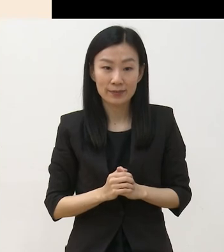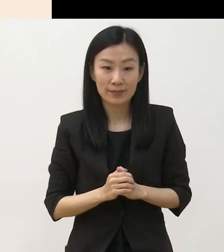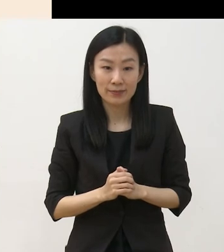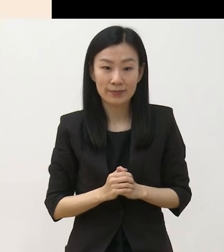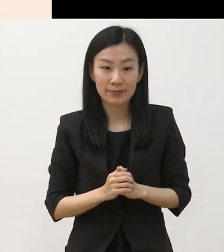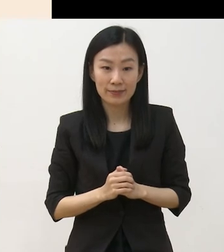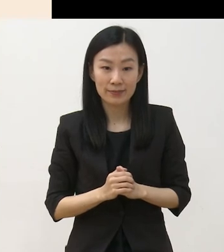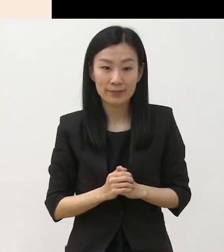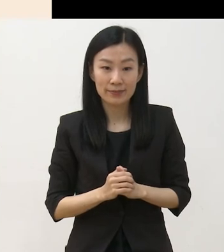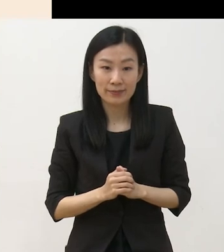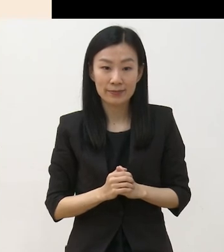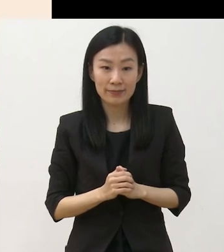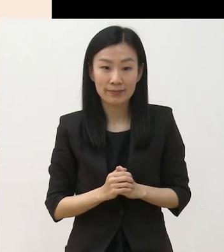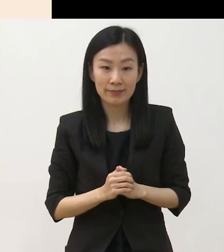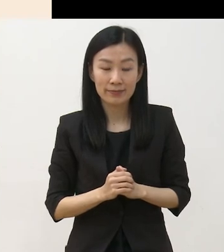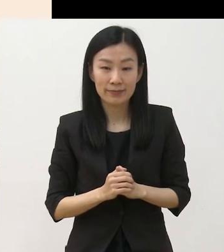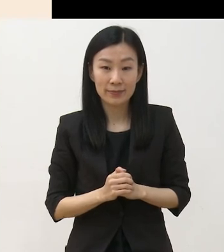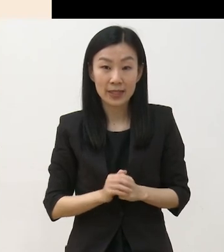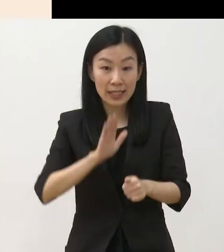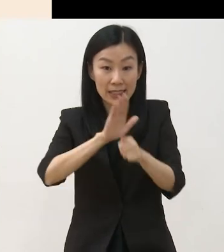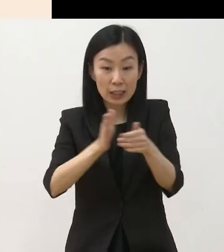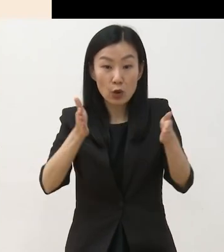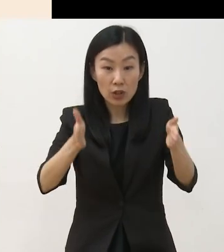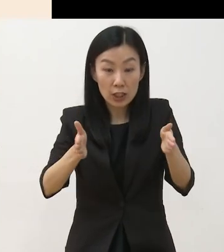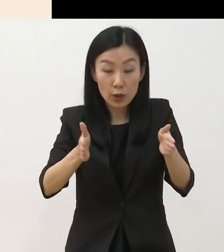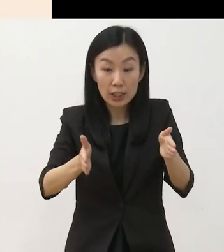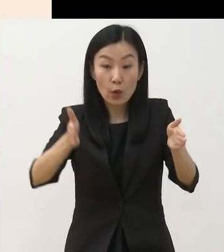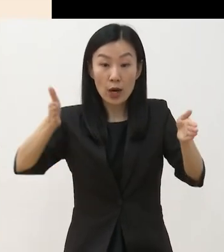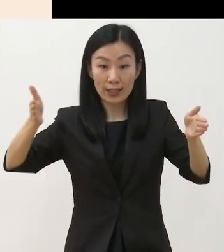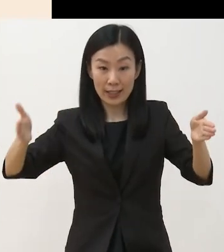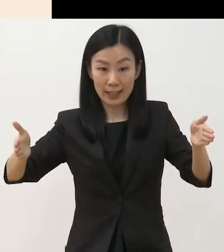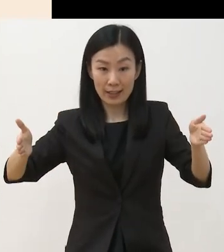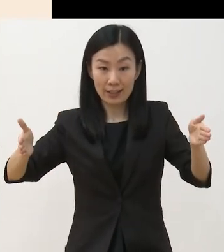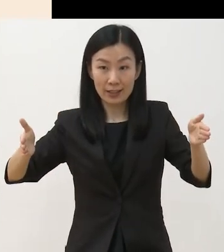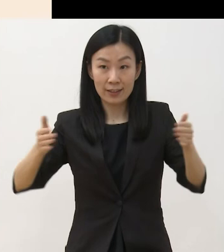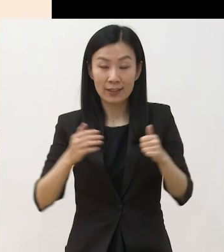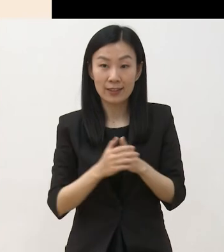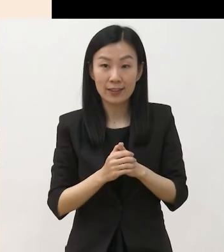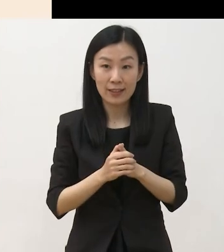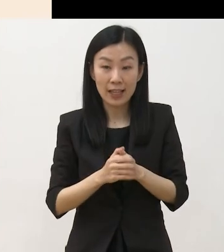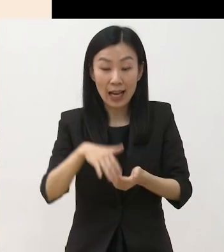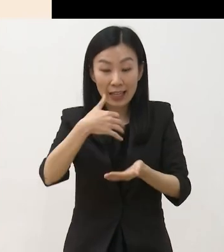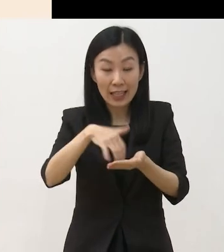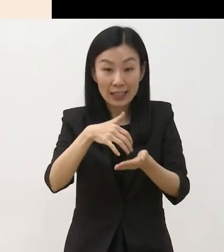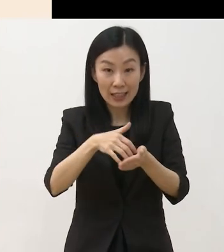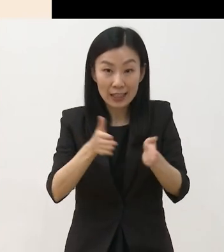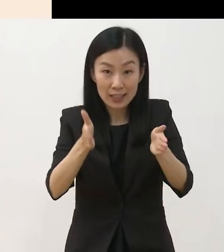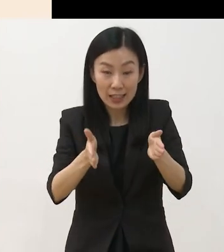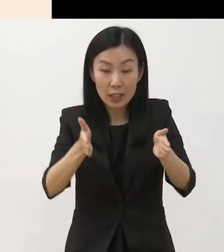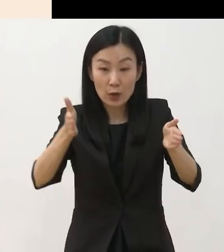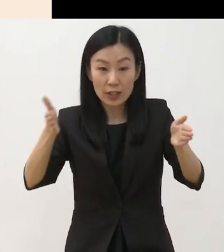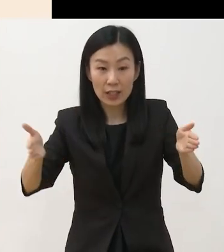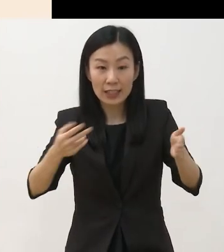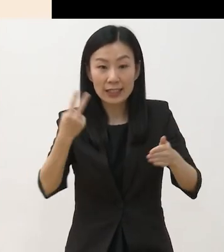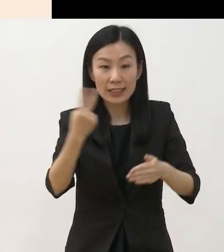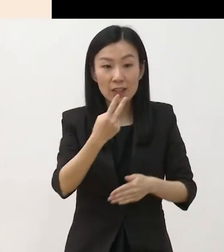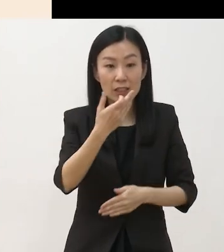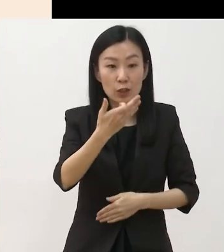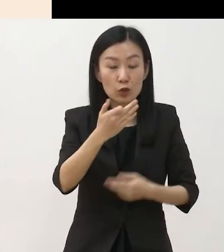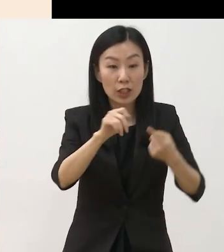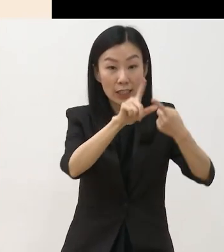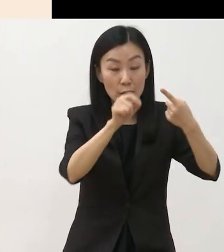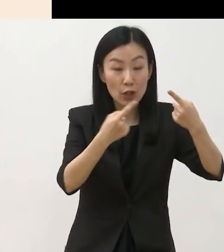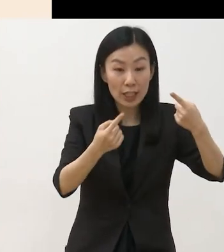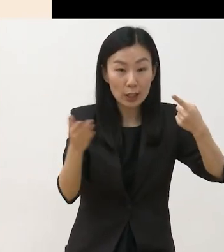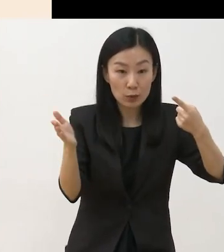아까 말씀드렸듯이 이 지원 기간이 확대가 되었는데요. 죄송합니다. 그 산정 기간이 확대가 되었는데요. 2019년 1월